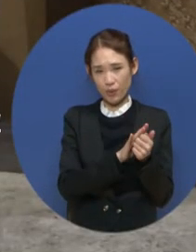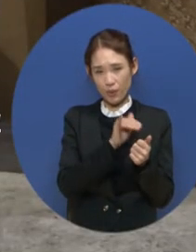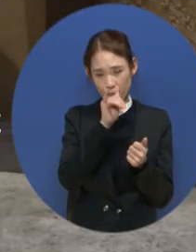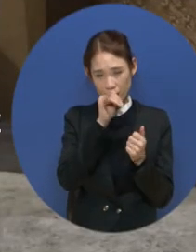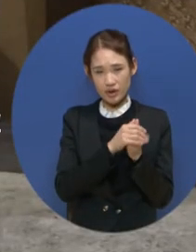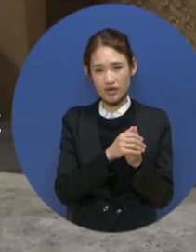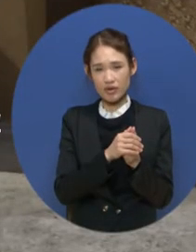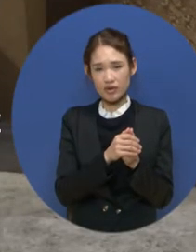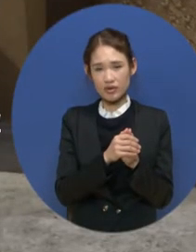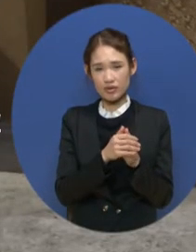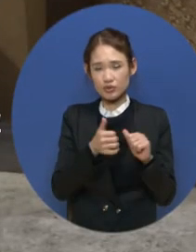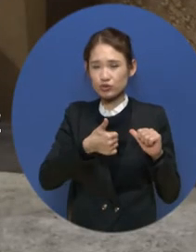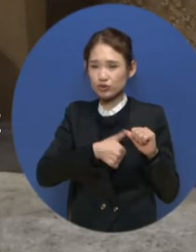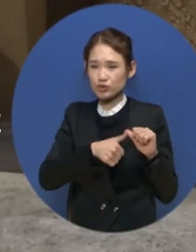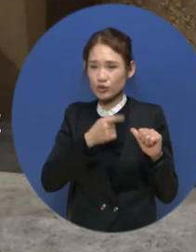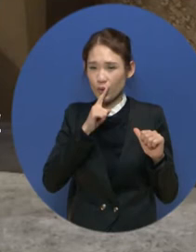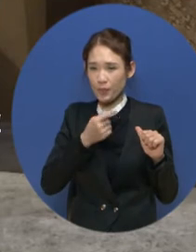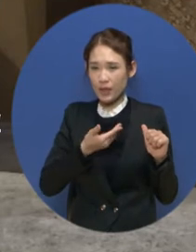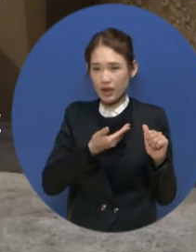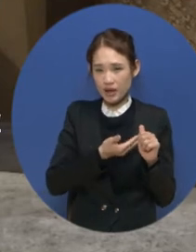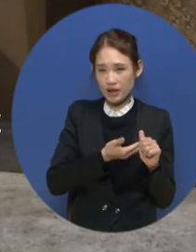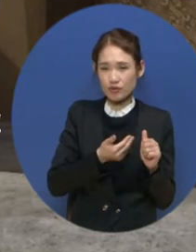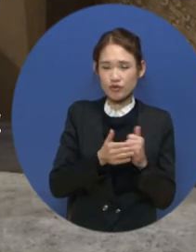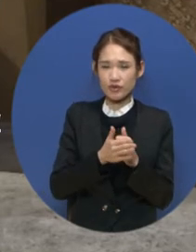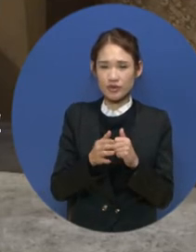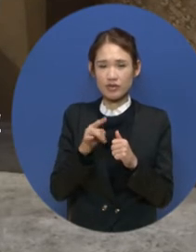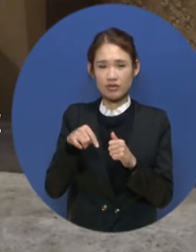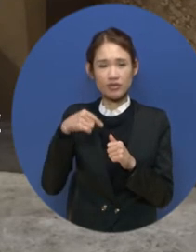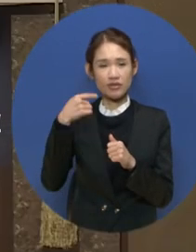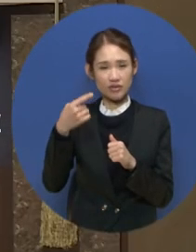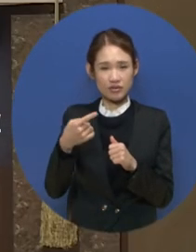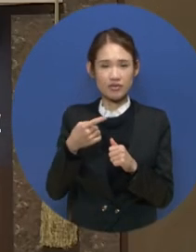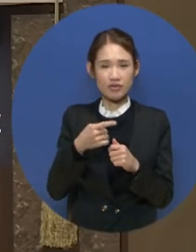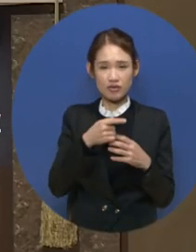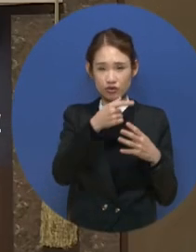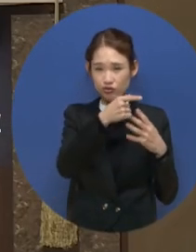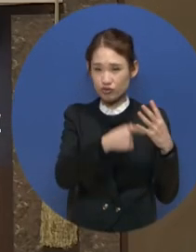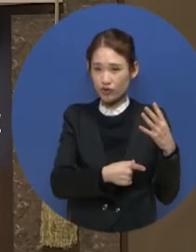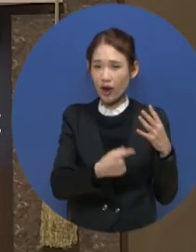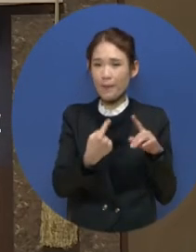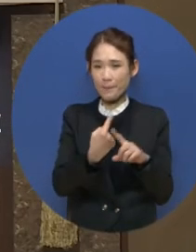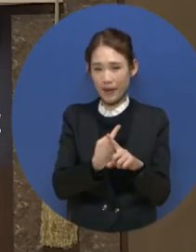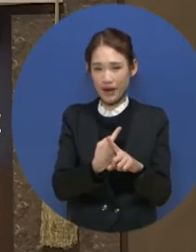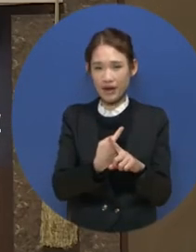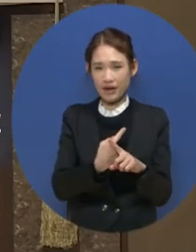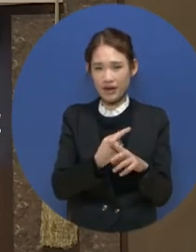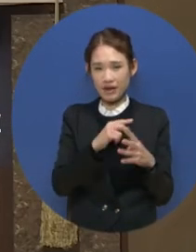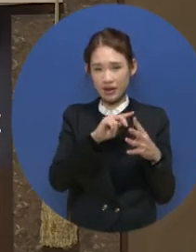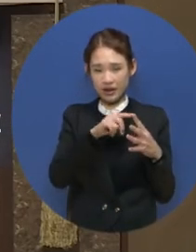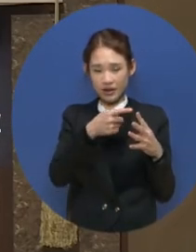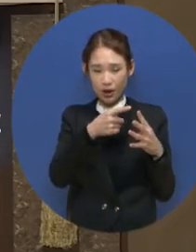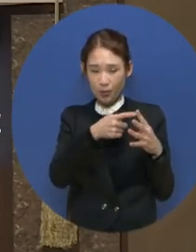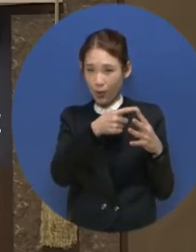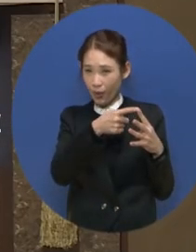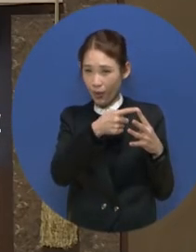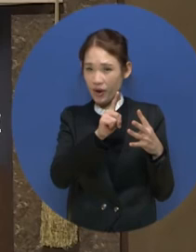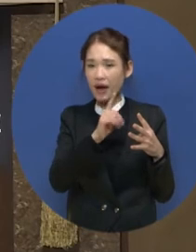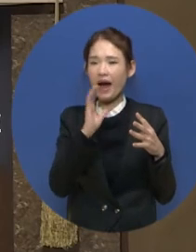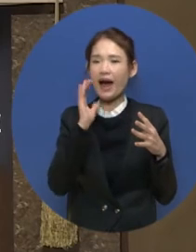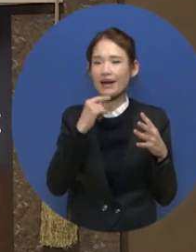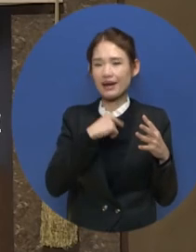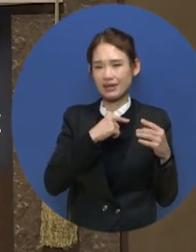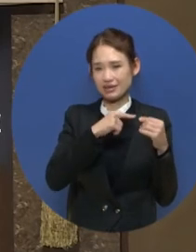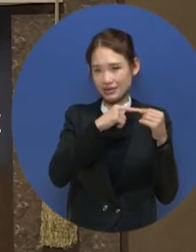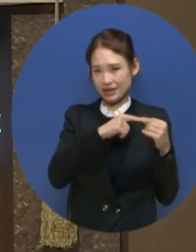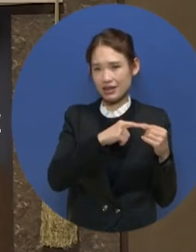해주고 어드바이스를 이렇게 좀 이렇게 했더니 그 다음부터는 이제 순서가 바뀌어서 아니 먼저 화 이렇게 한것들